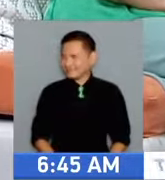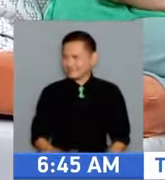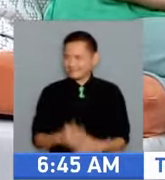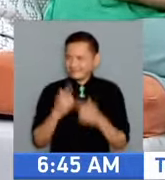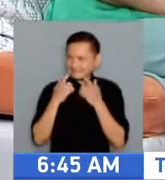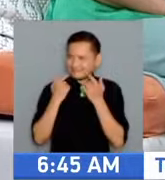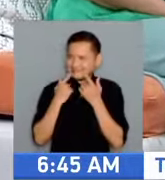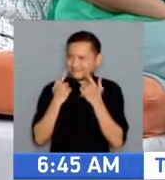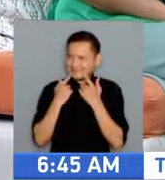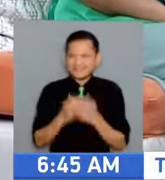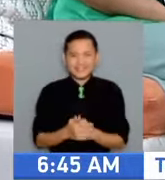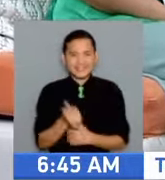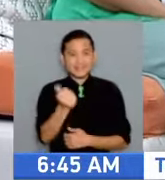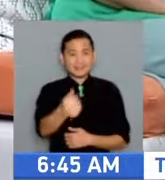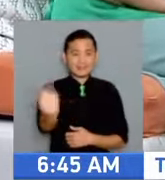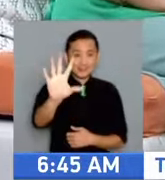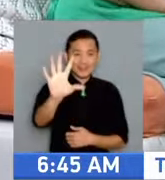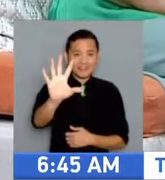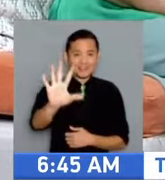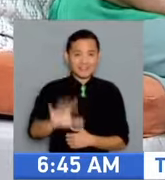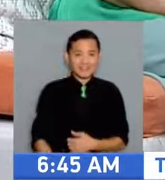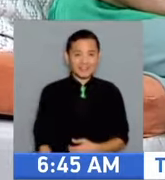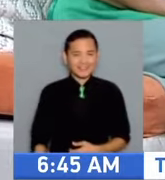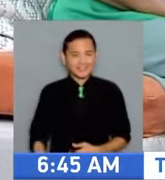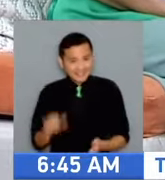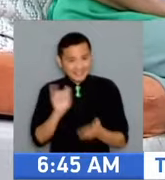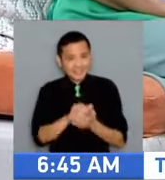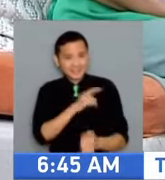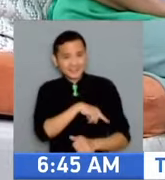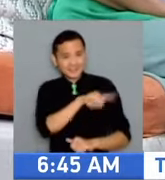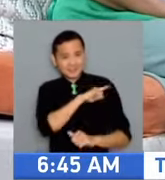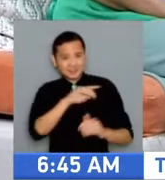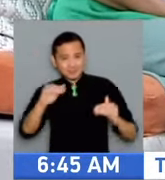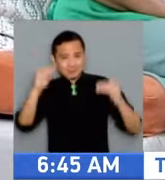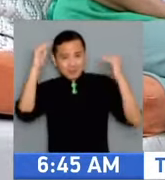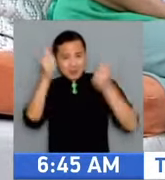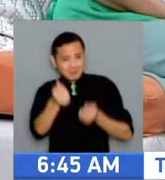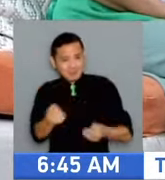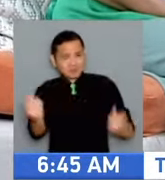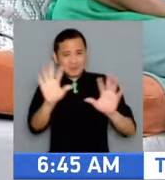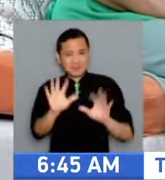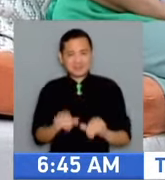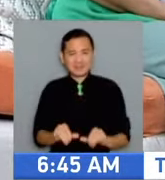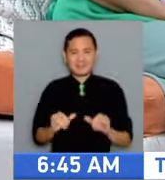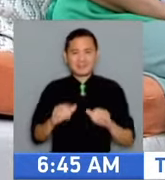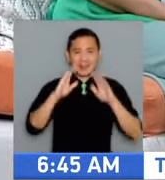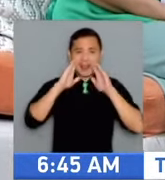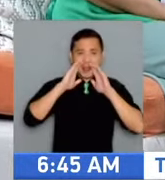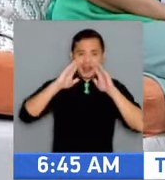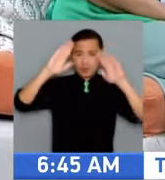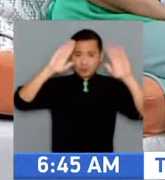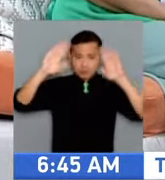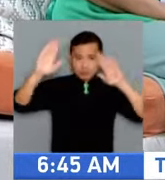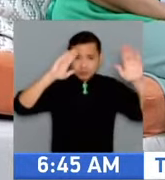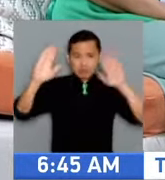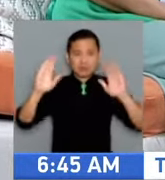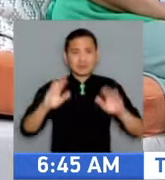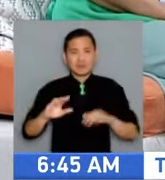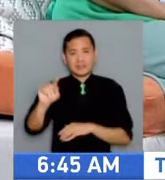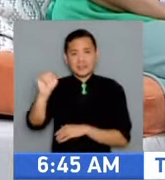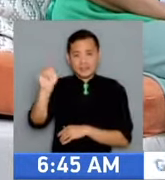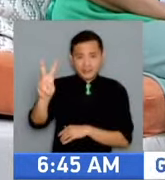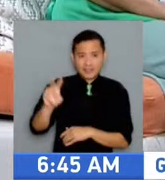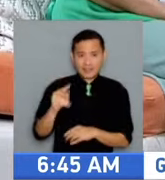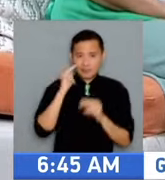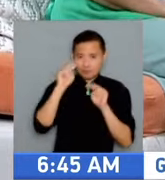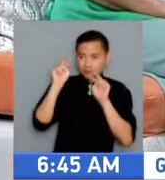Good morning! Ayan ang energy hinahanap ko kanina. Ayan, shout out sa mga kanina pa nakabukas ng TV at nakatutok sa unang